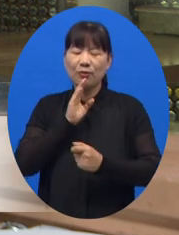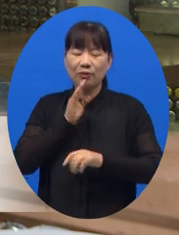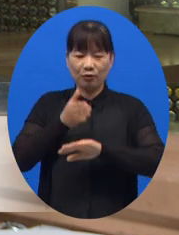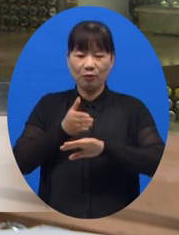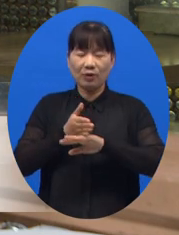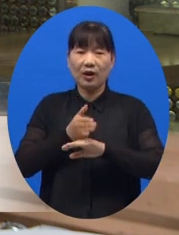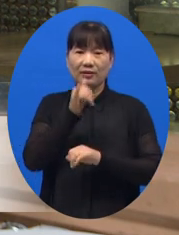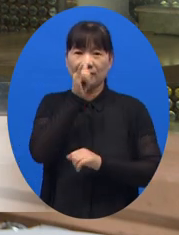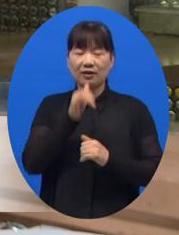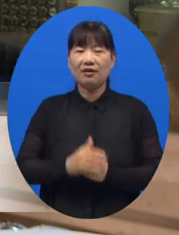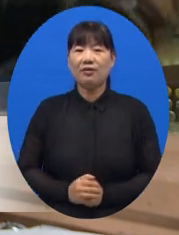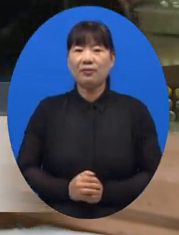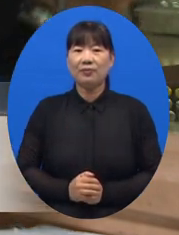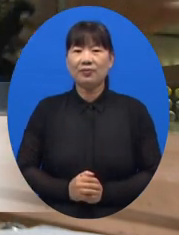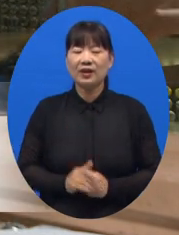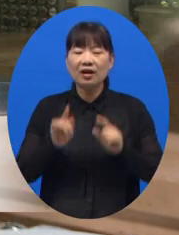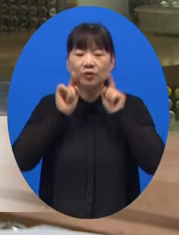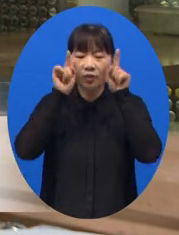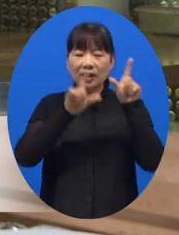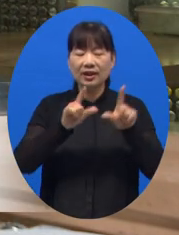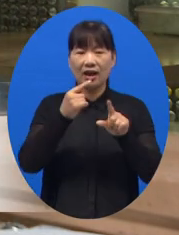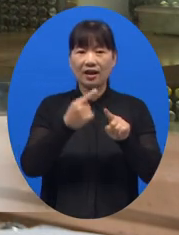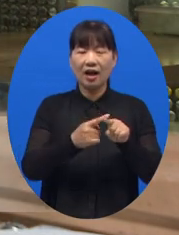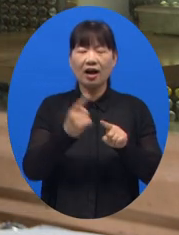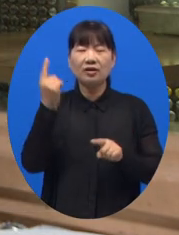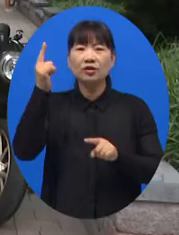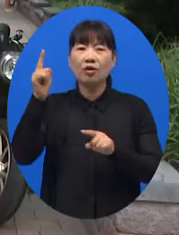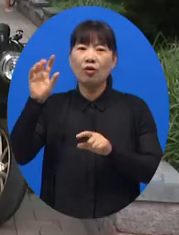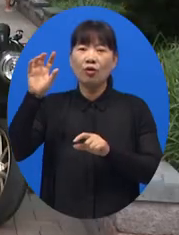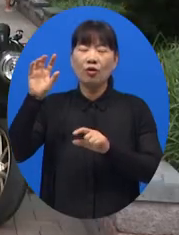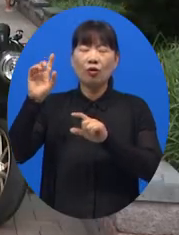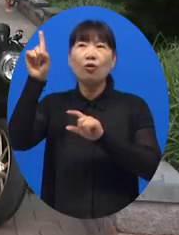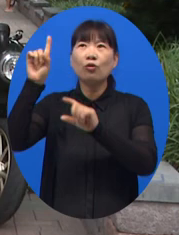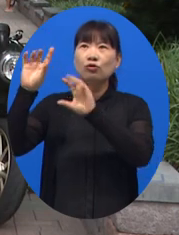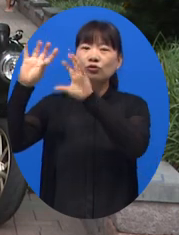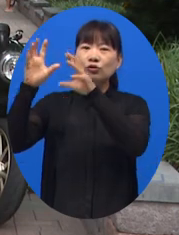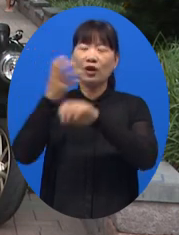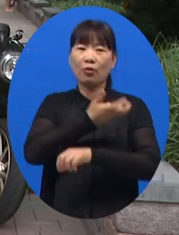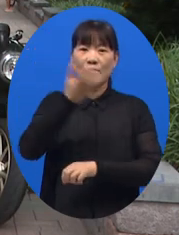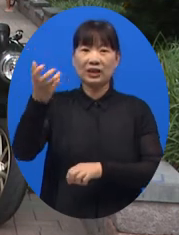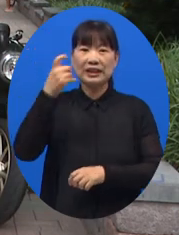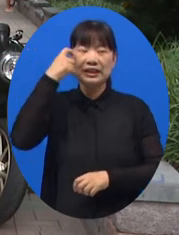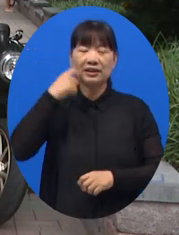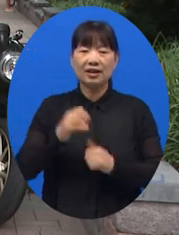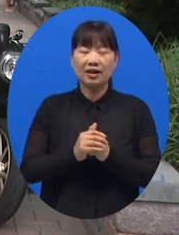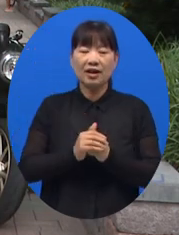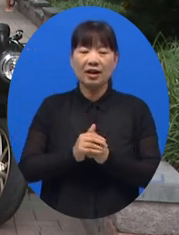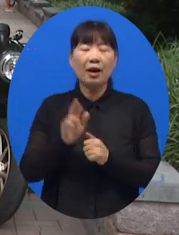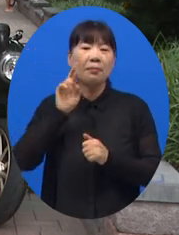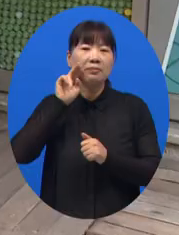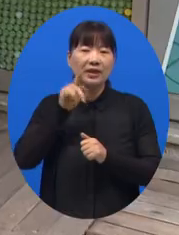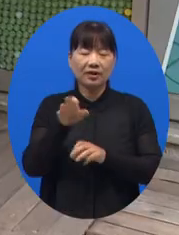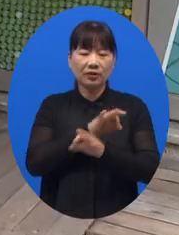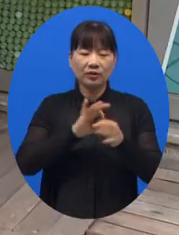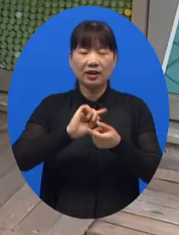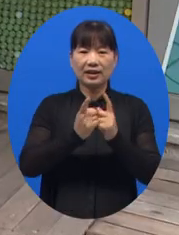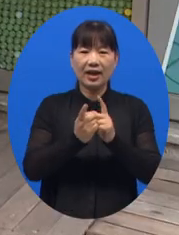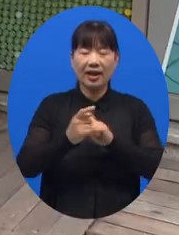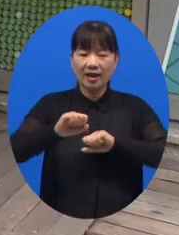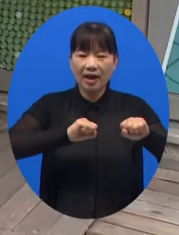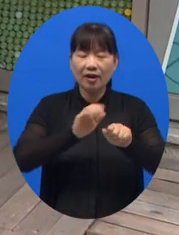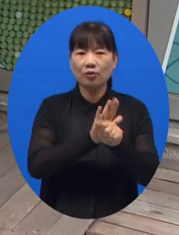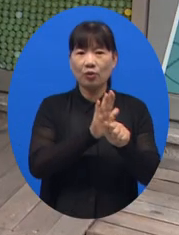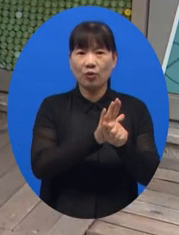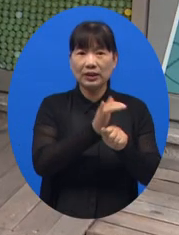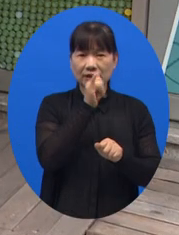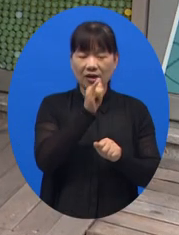거죠. 뭐 지옥에 살다가 좀 천국에 오는 기분이니까. 긴급 비상 경제 대응 체제 돌입한 경기도가 소상공인을